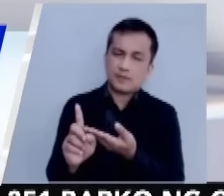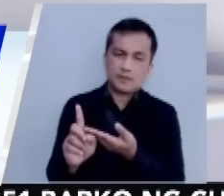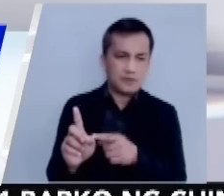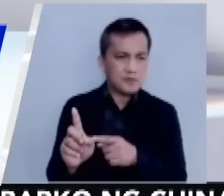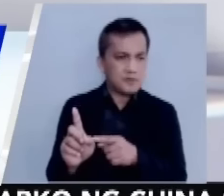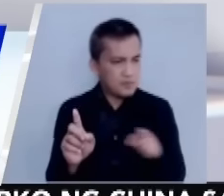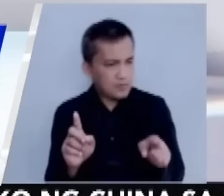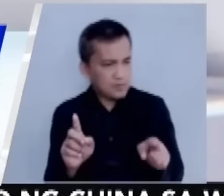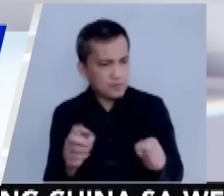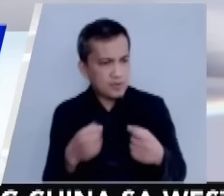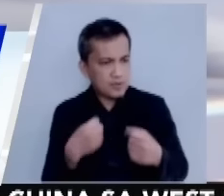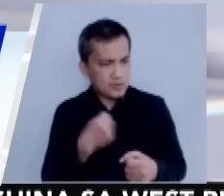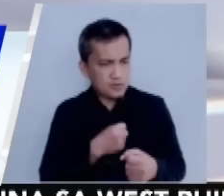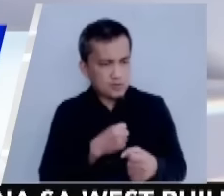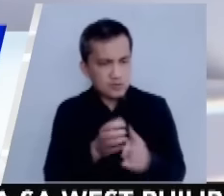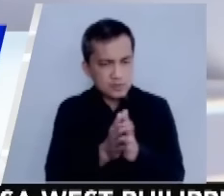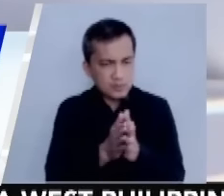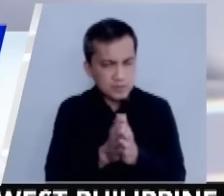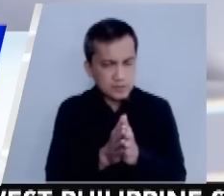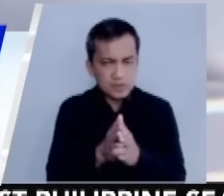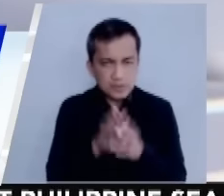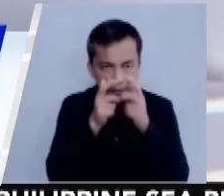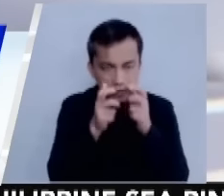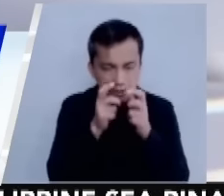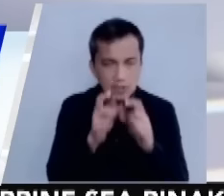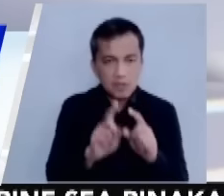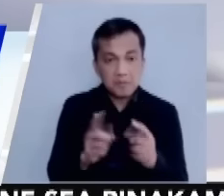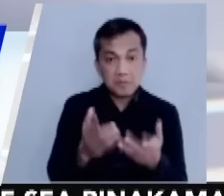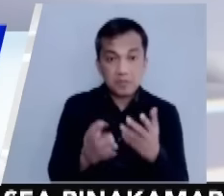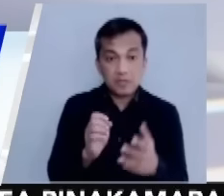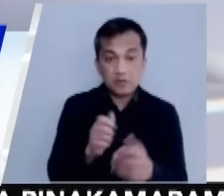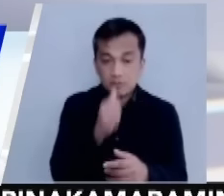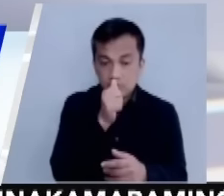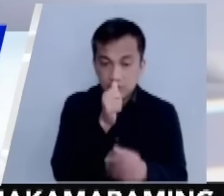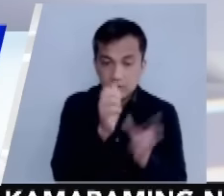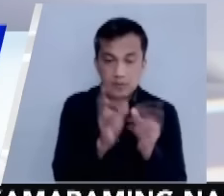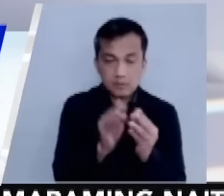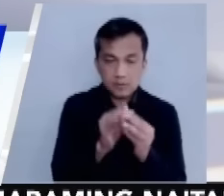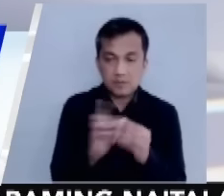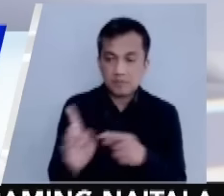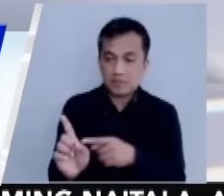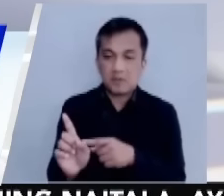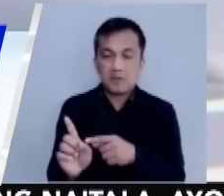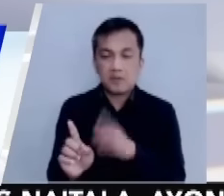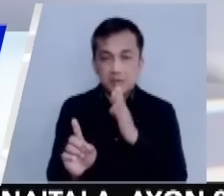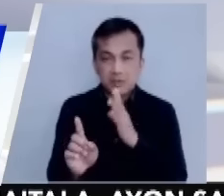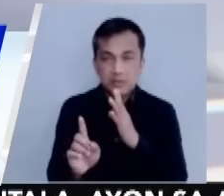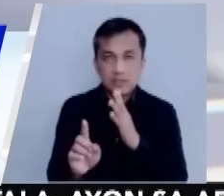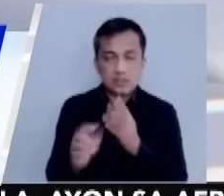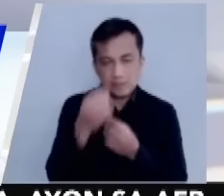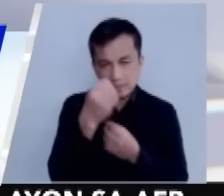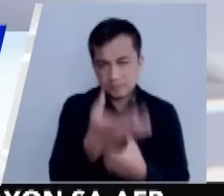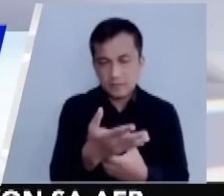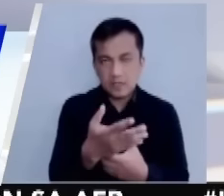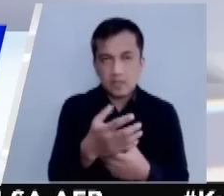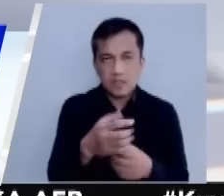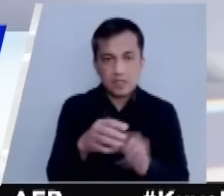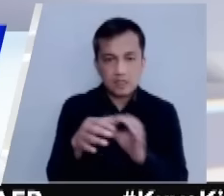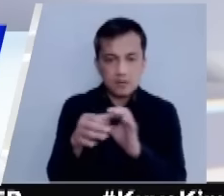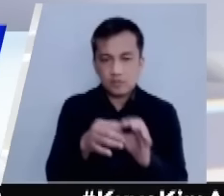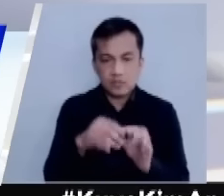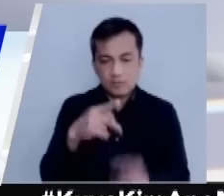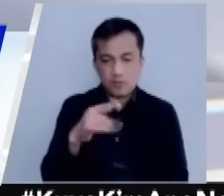din. Baka naman nga kung executive session ay magsalita itong si Goh kahit paano kanya nalalaman kaugnay sa POGO operations at yung